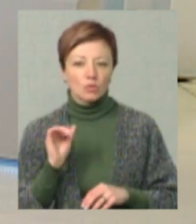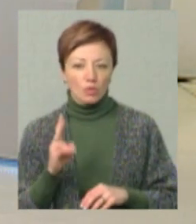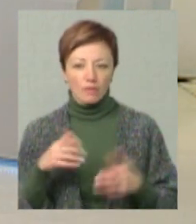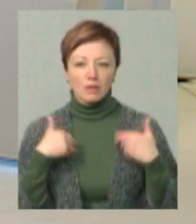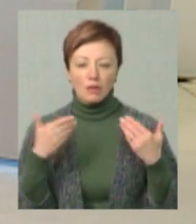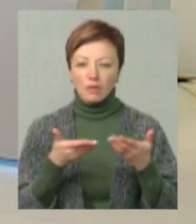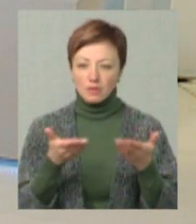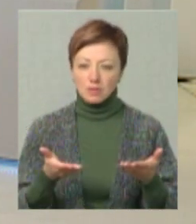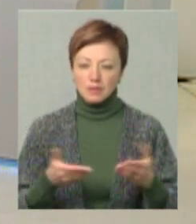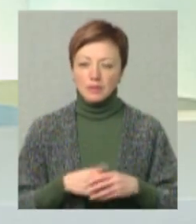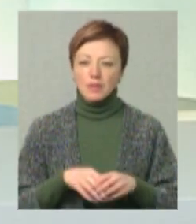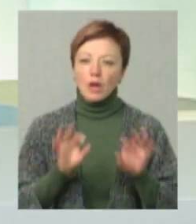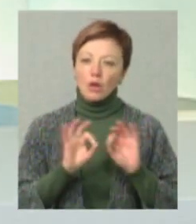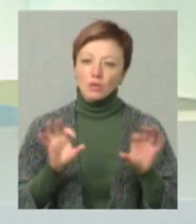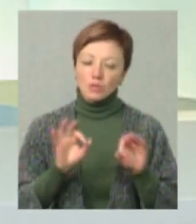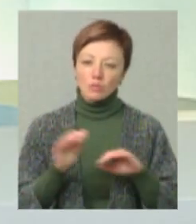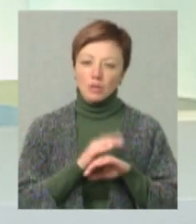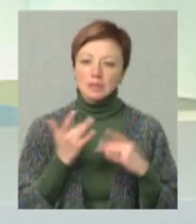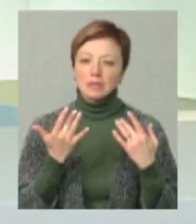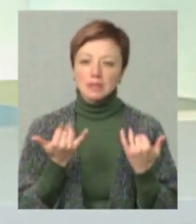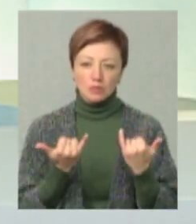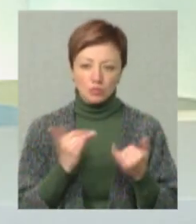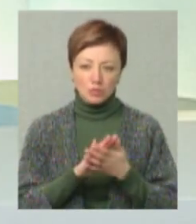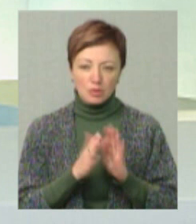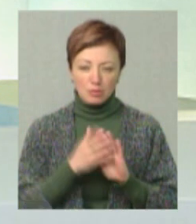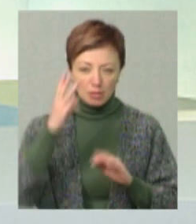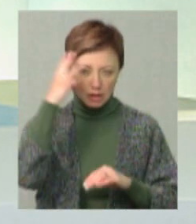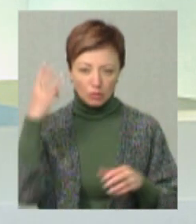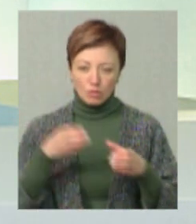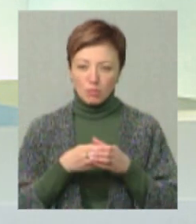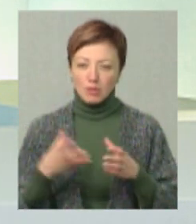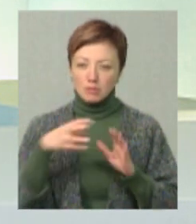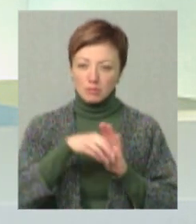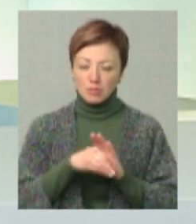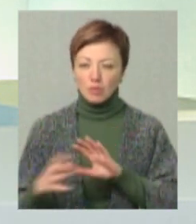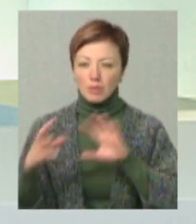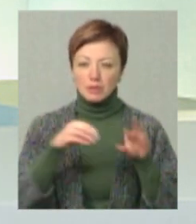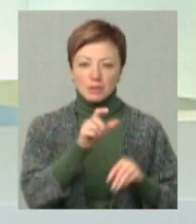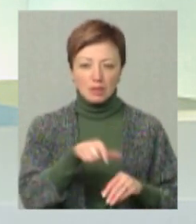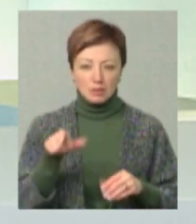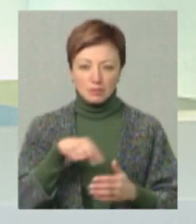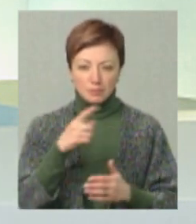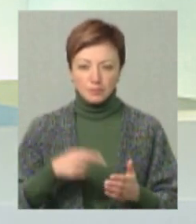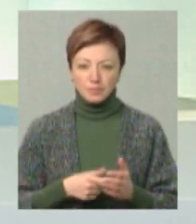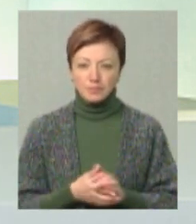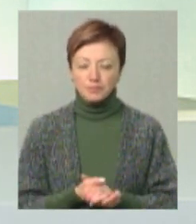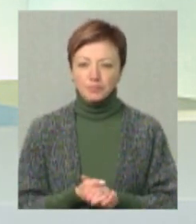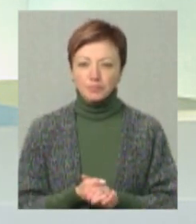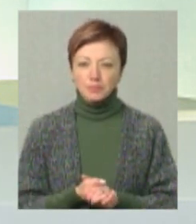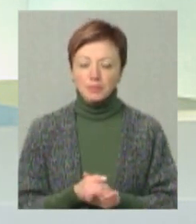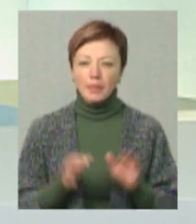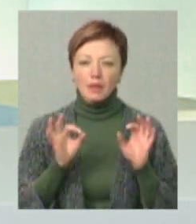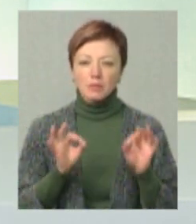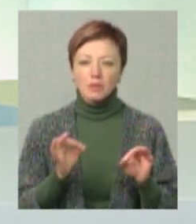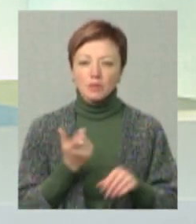Пане Василю, вітаю. Вітаю. Розкажіть, будь ласка, скільки станом на сьогодні в Хмельницькій громаді проживає переселенців? Ну,